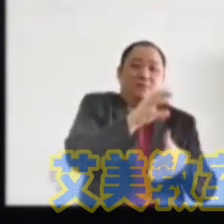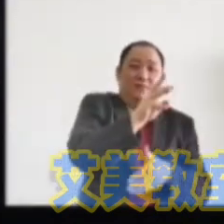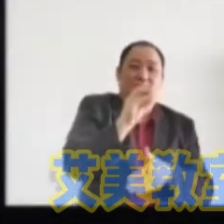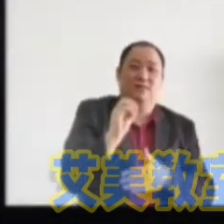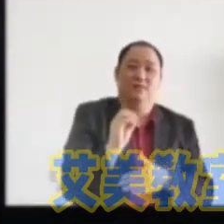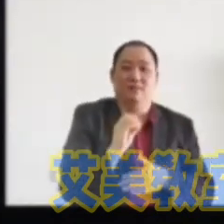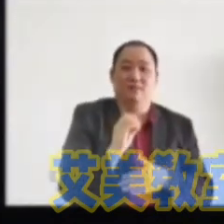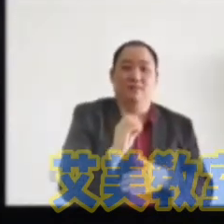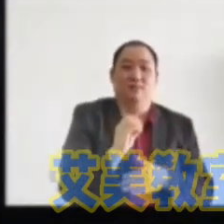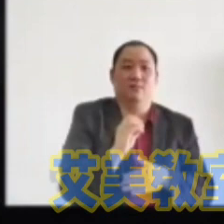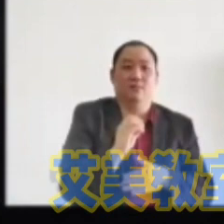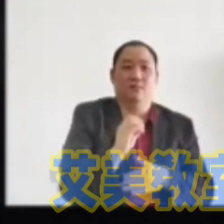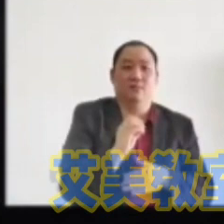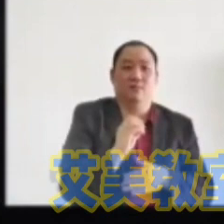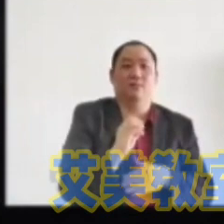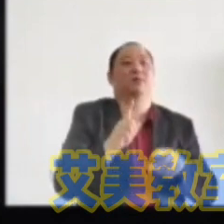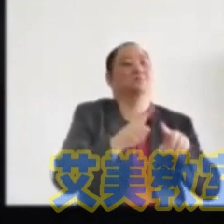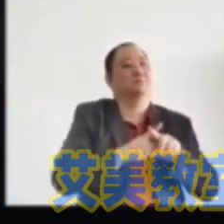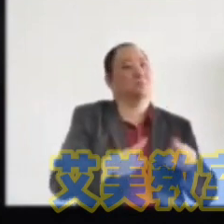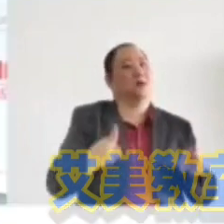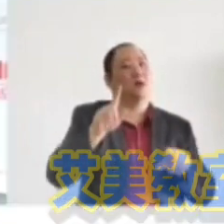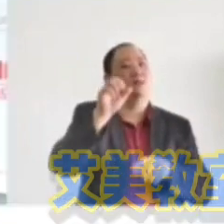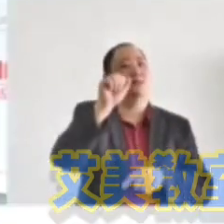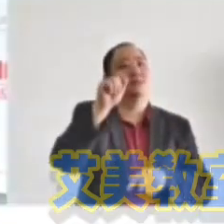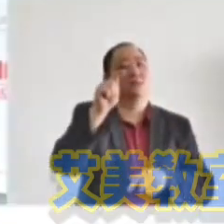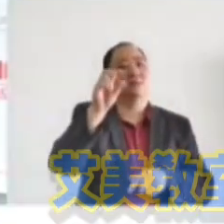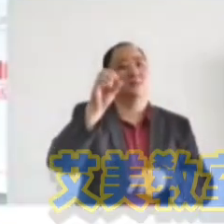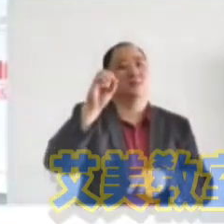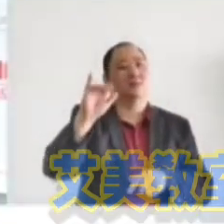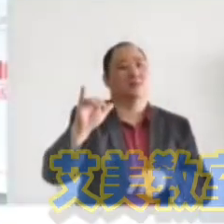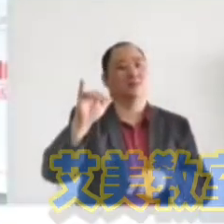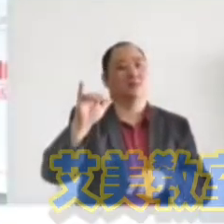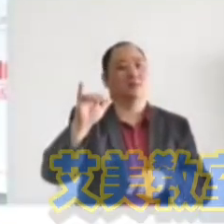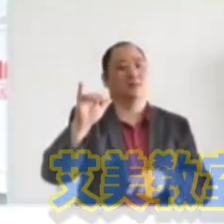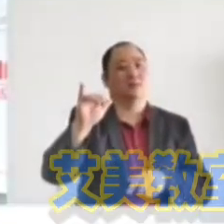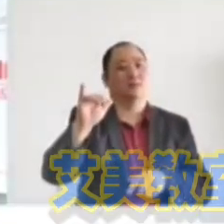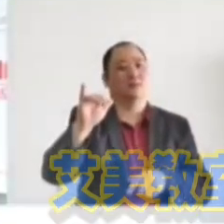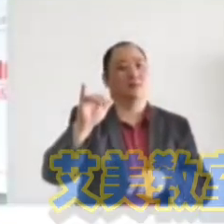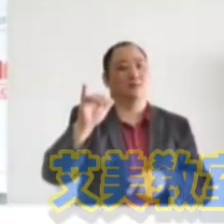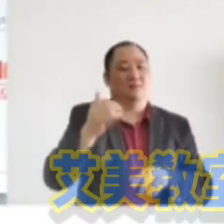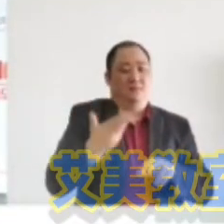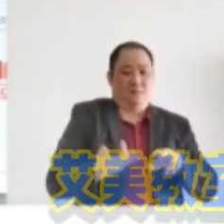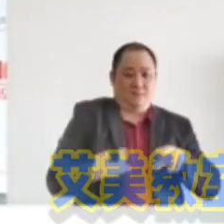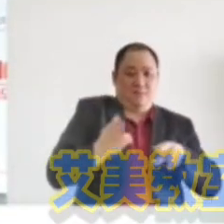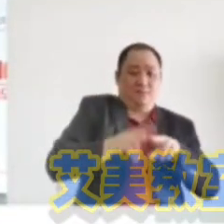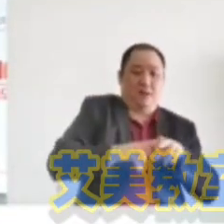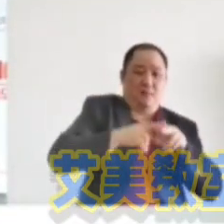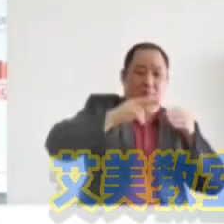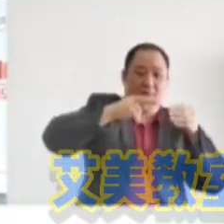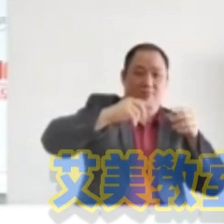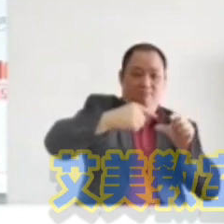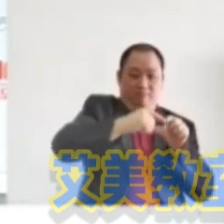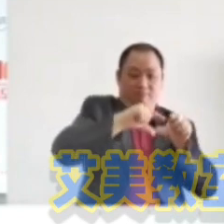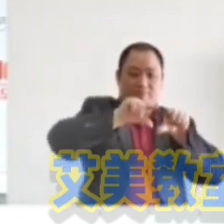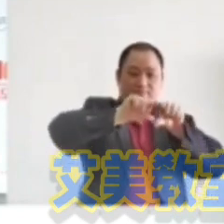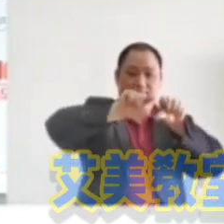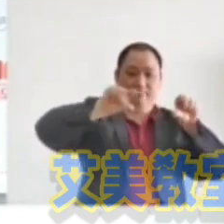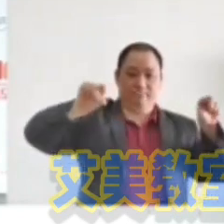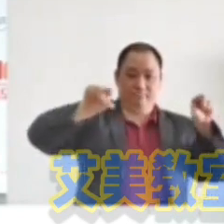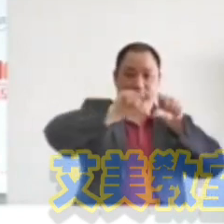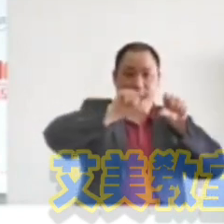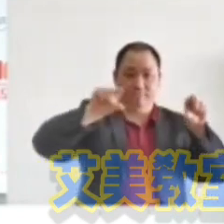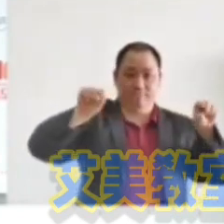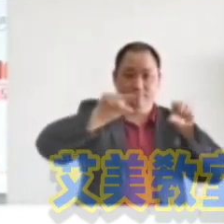哦，很骄傲、很开心的告诉大家，爱多美就有这一个加量不加价的这个文